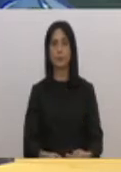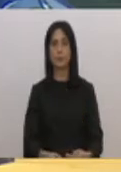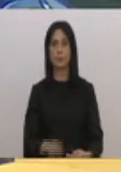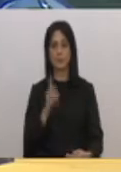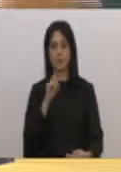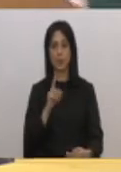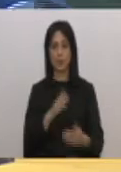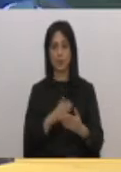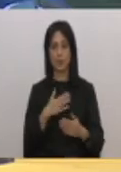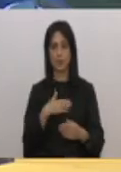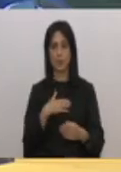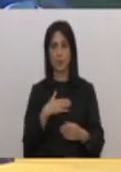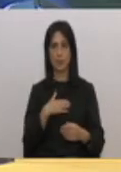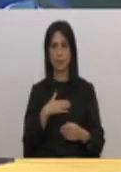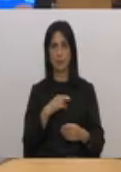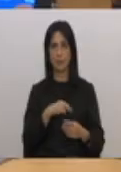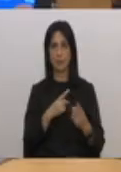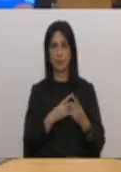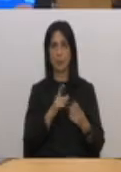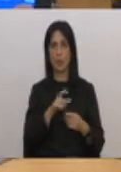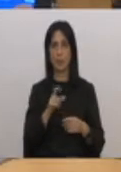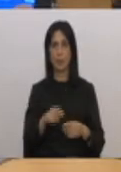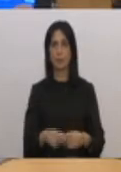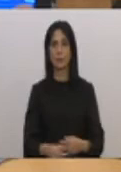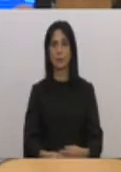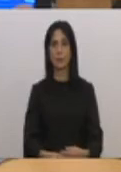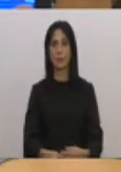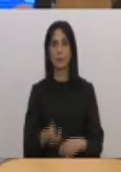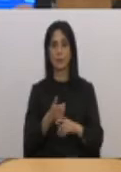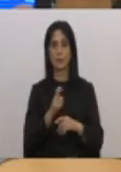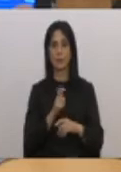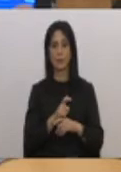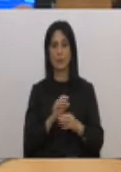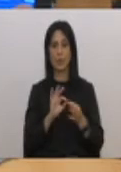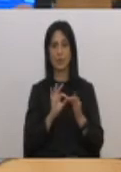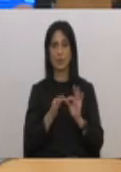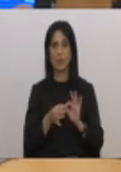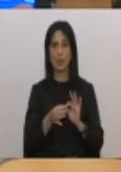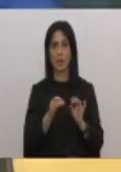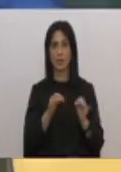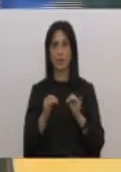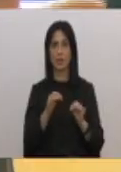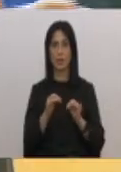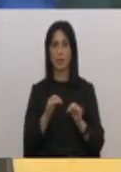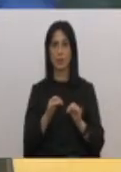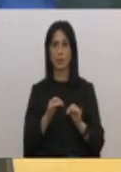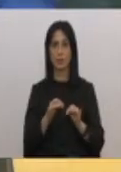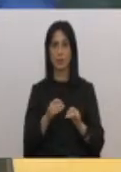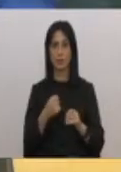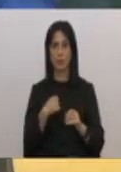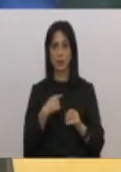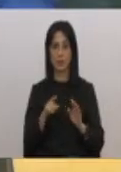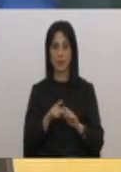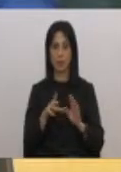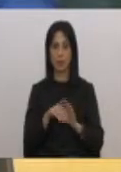Ისრა არის. ჩემმა კოლეგებმა ძალიან ცნად ისაუბრეს, მეც მათ